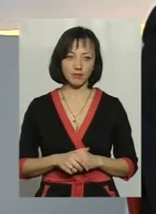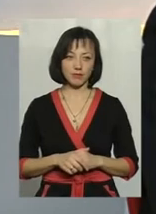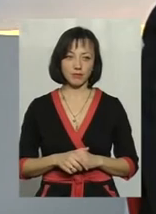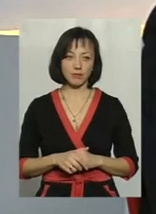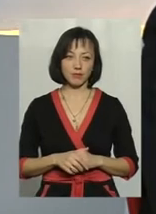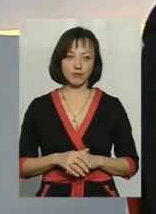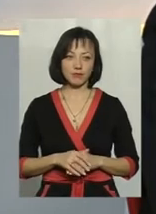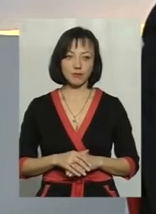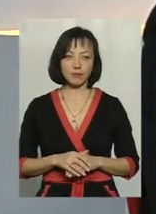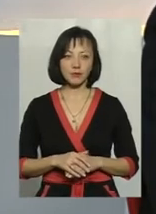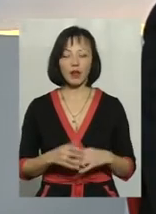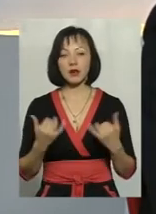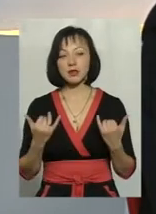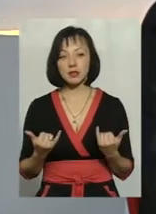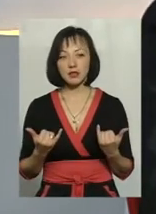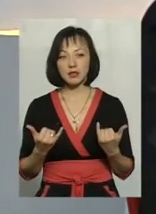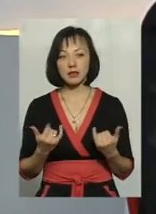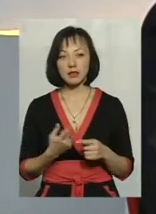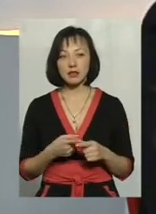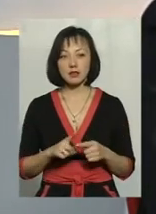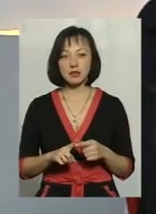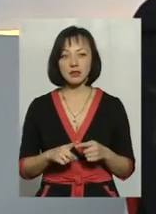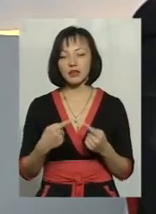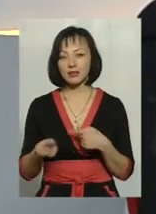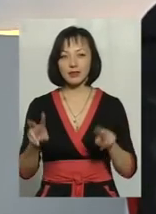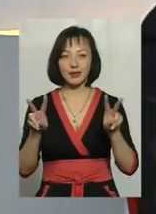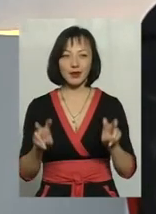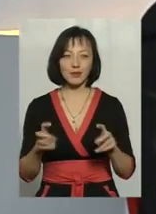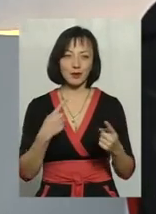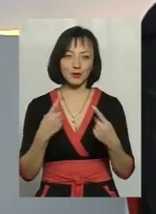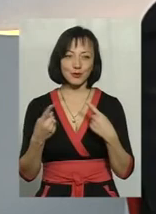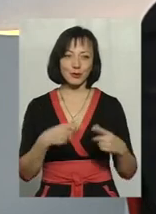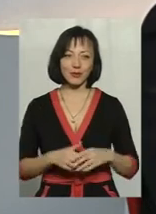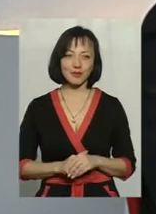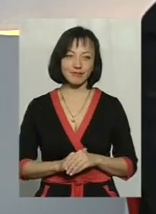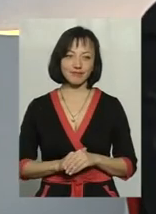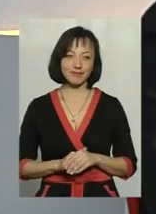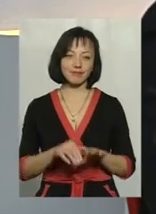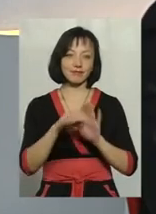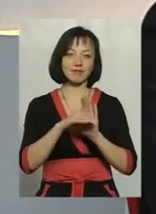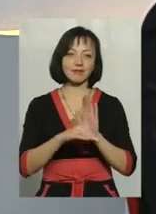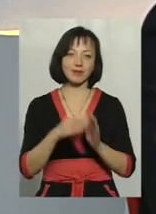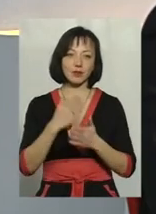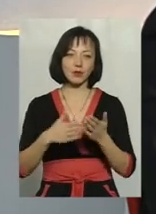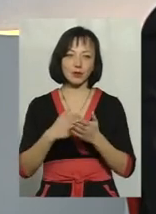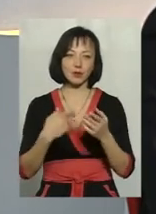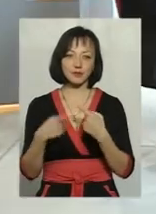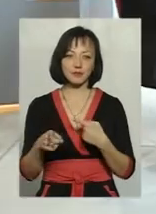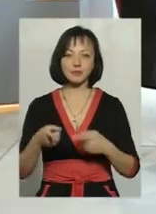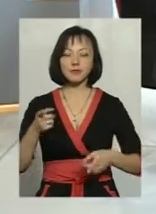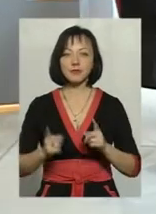отруєнь. А зараз, ну це вже друга тема. Передача зовсім інакше мова.